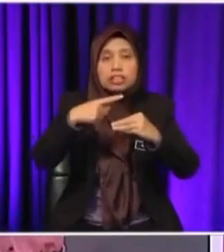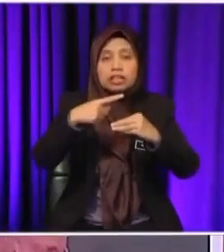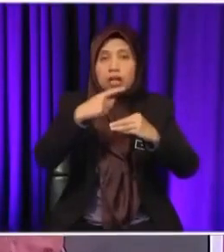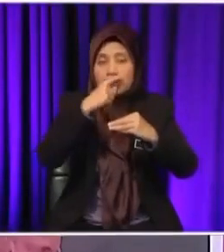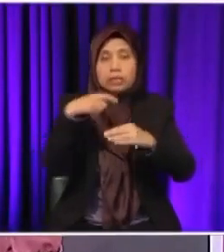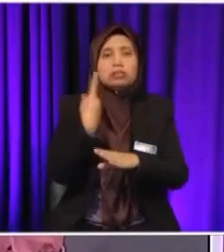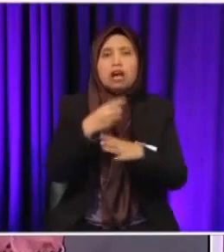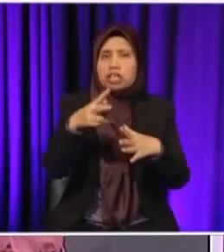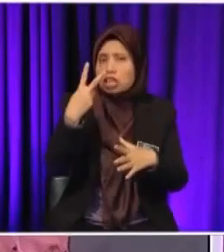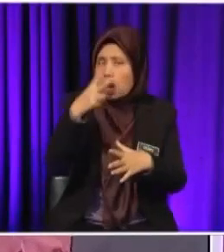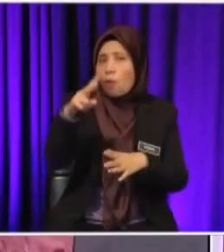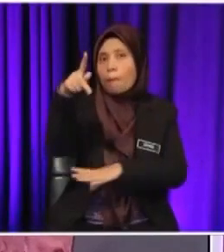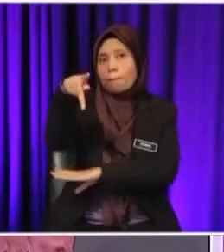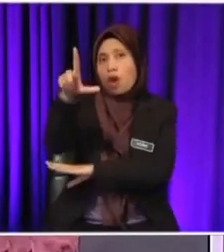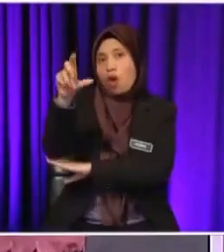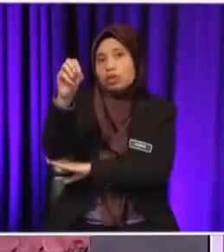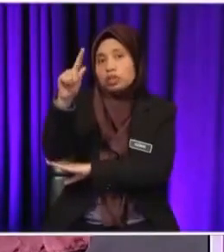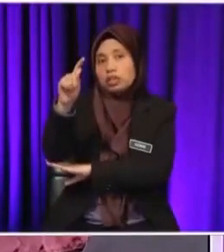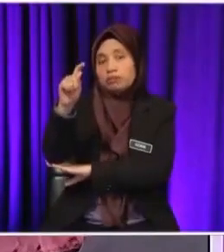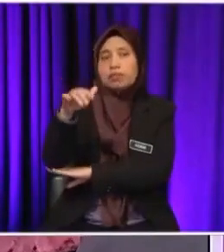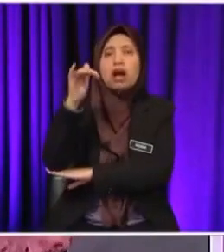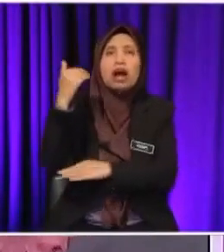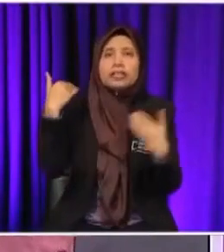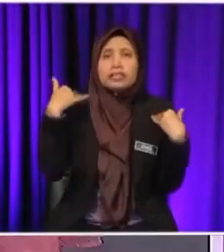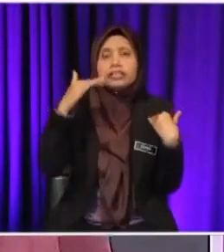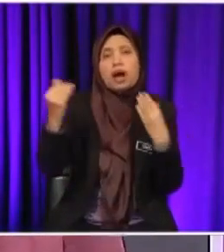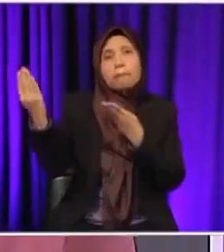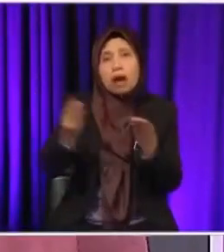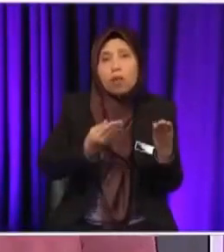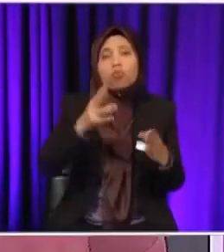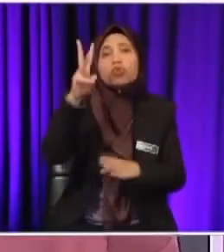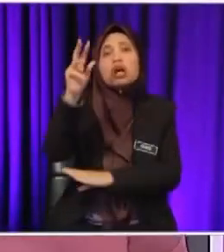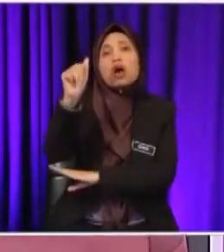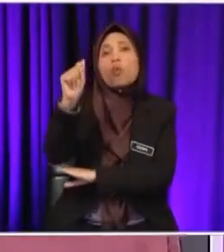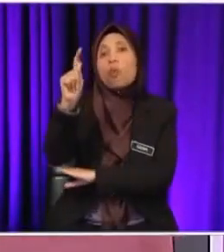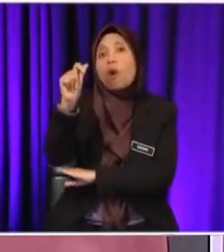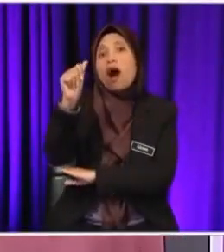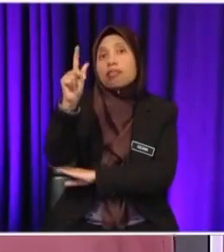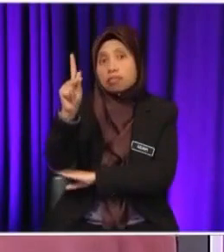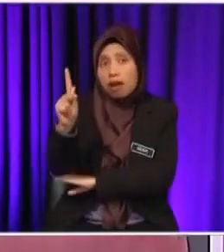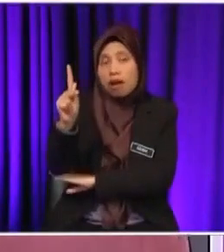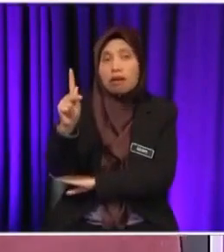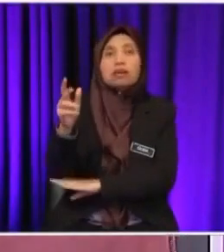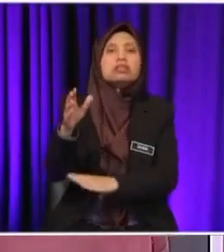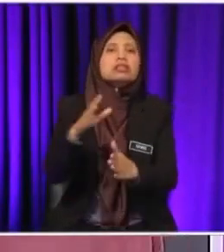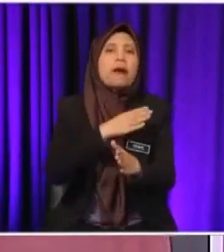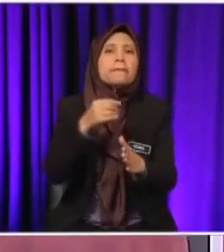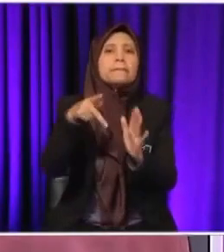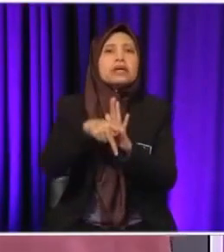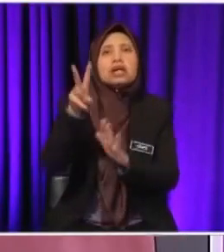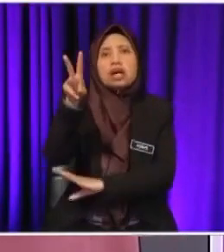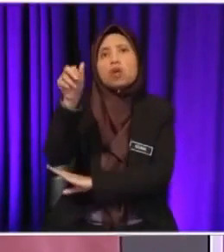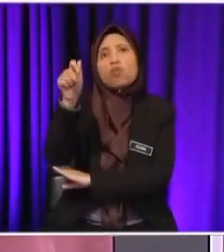dah lihat plot. Dalam plot mesti ada yang membawa wataknya. Okey, kita lihat kemudian watak dan perwatakan. Kita lihat